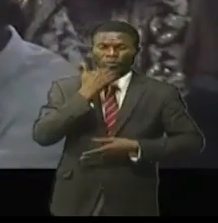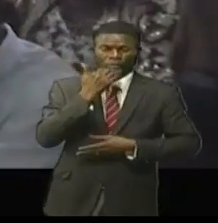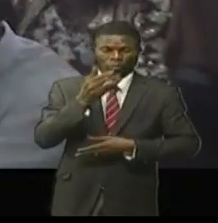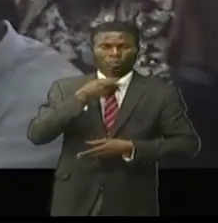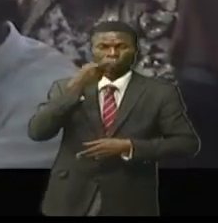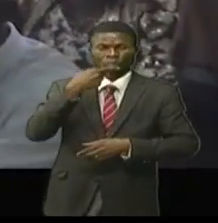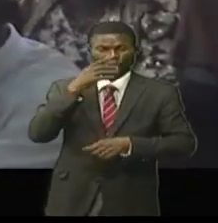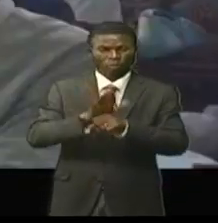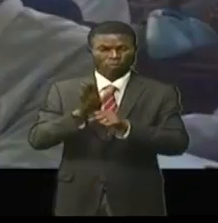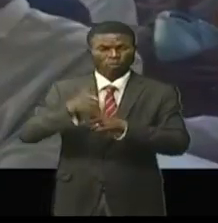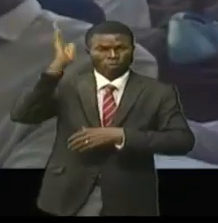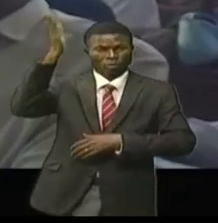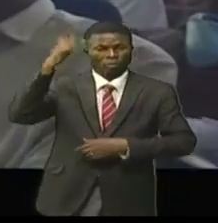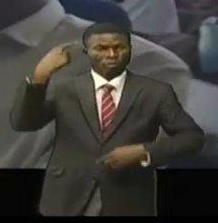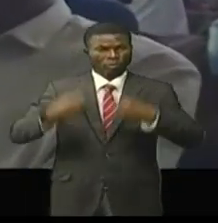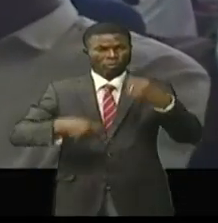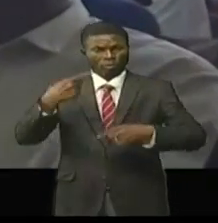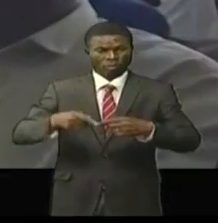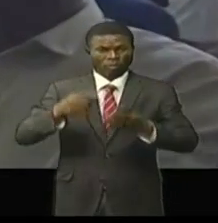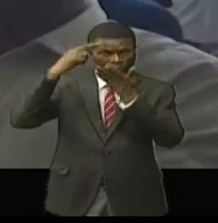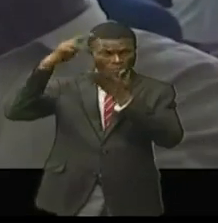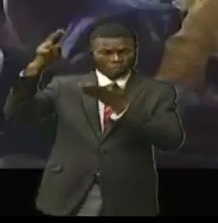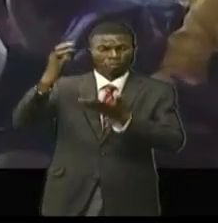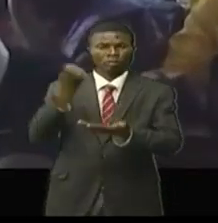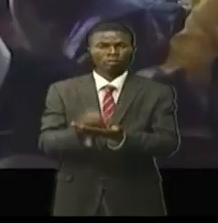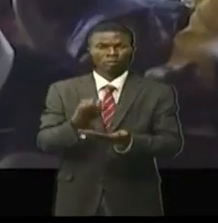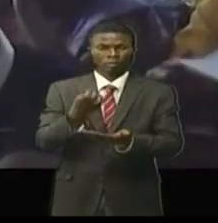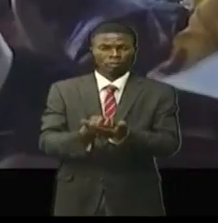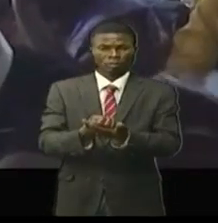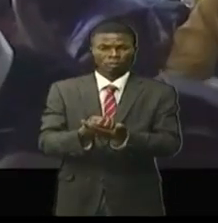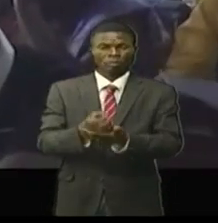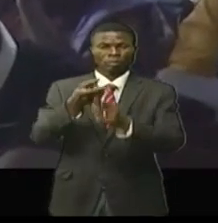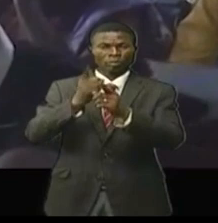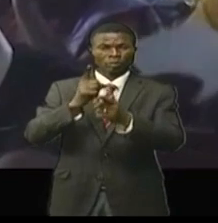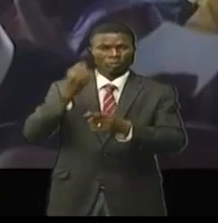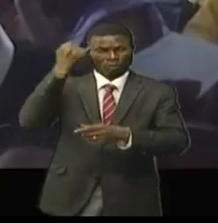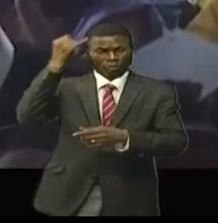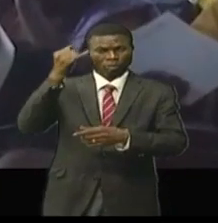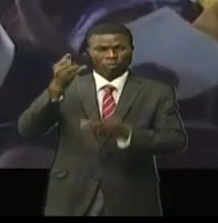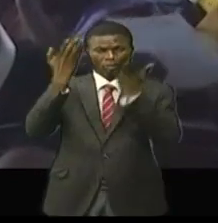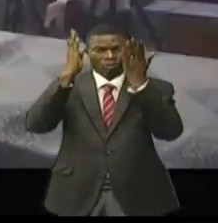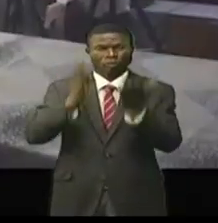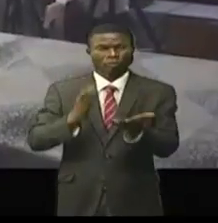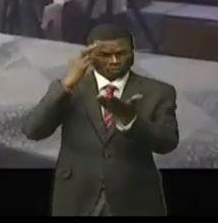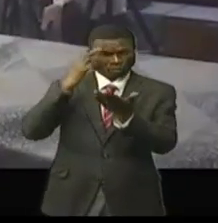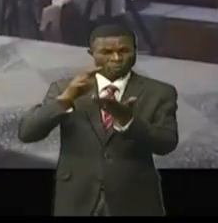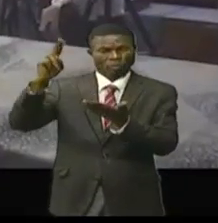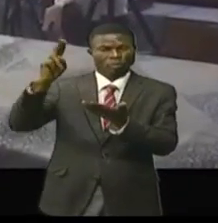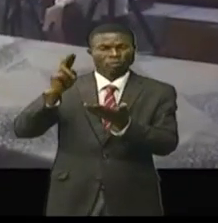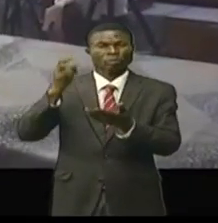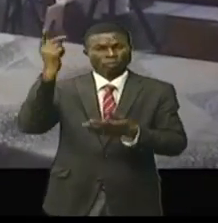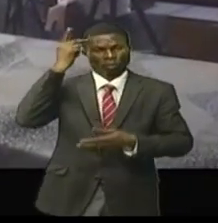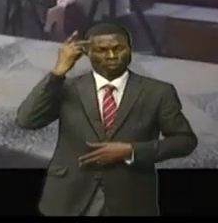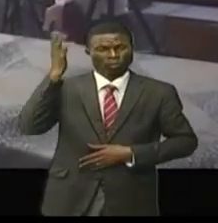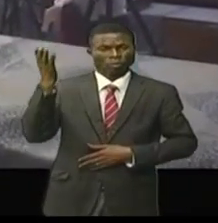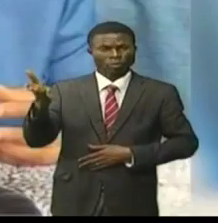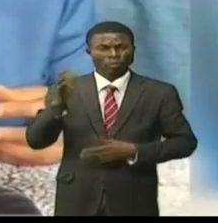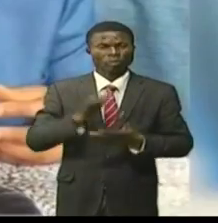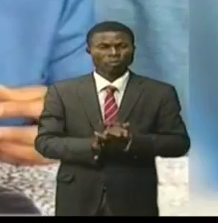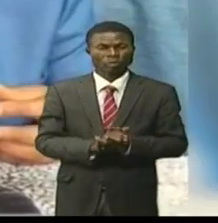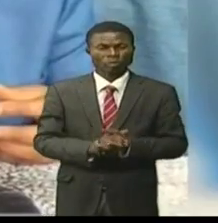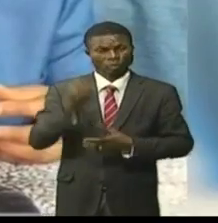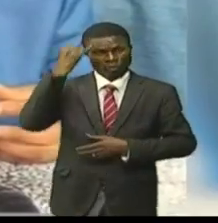centre d'une conférence débat à la faculté de l'économie initiée par les étudiants de cette faculté de l'université de Kinshasa.